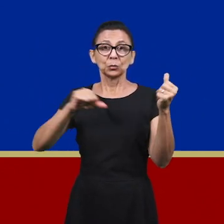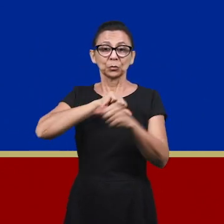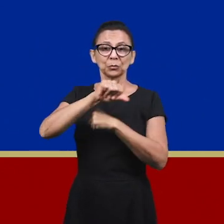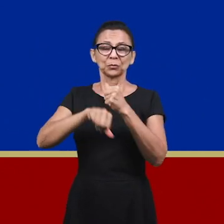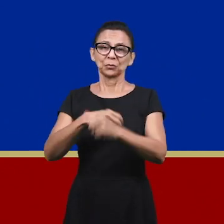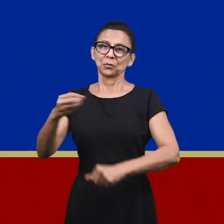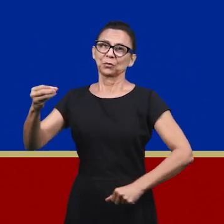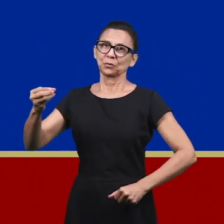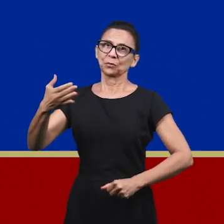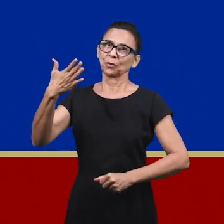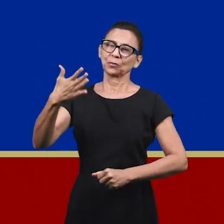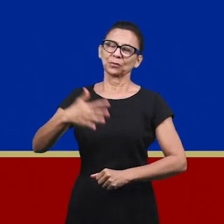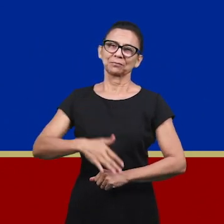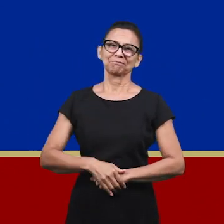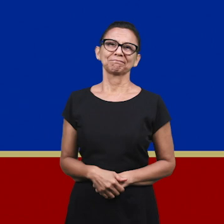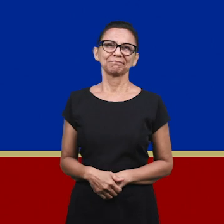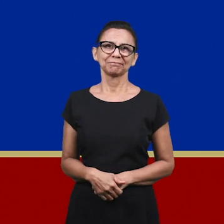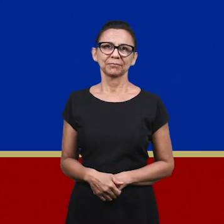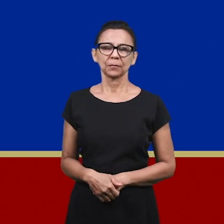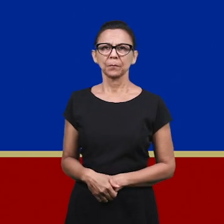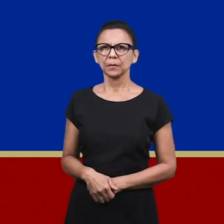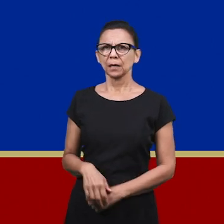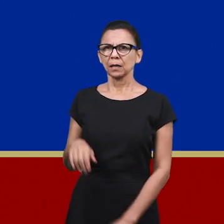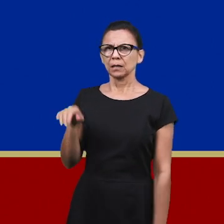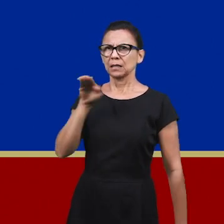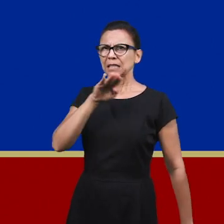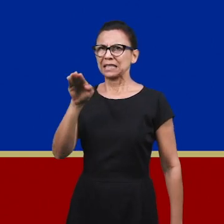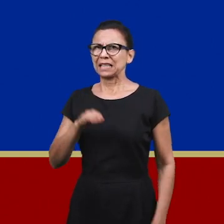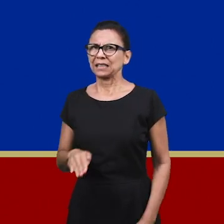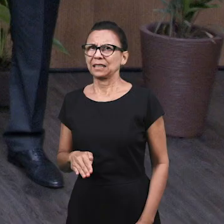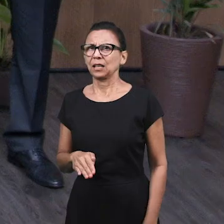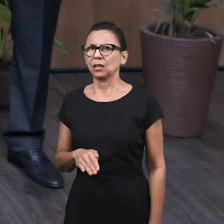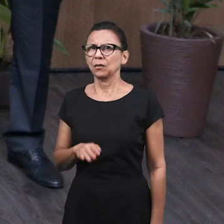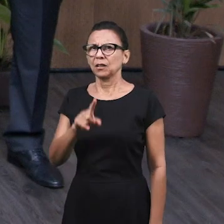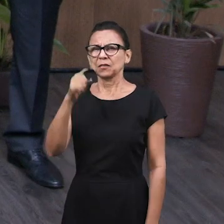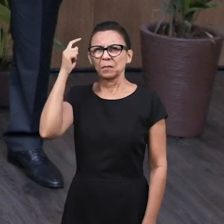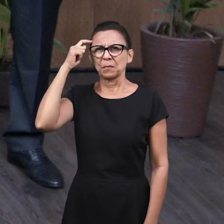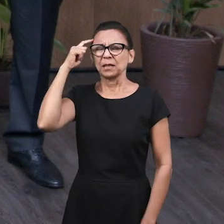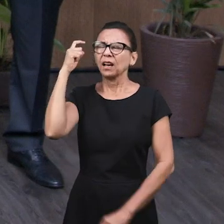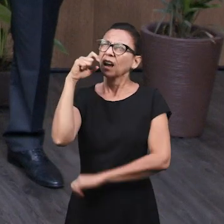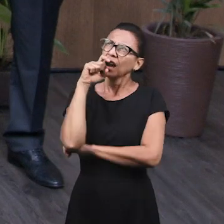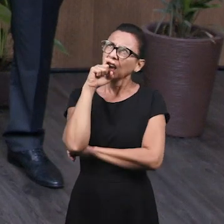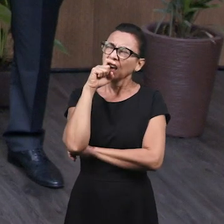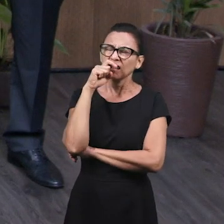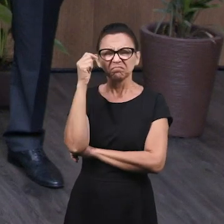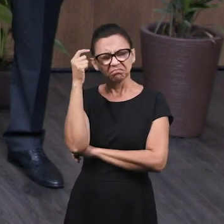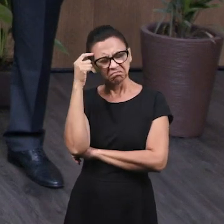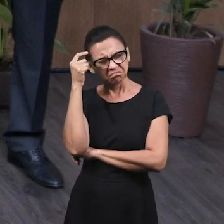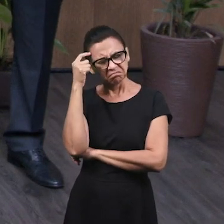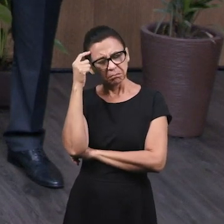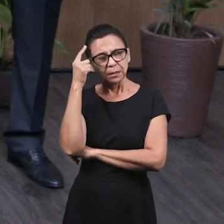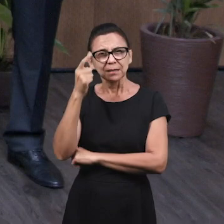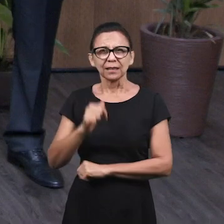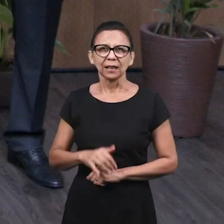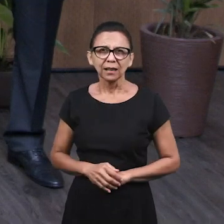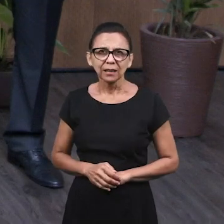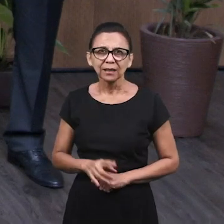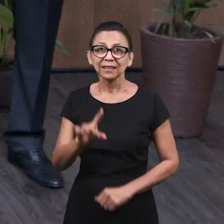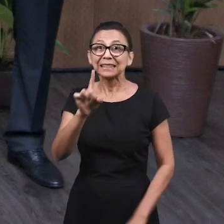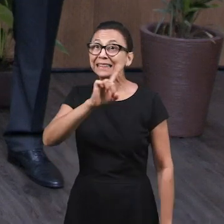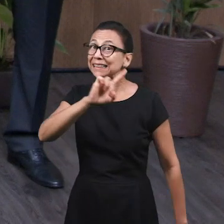questionné. Il n'a pas douté. Il n'a pas hésité. Il est descendu de la